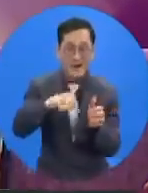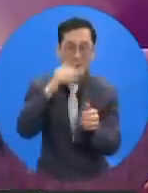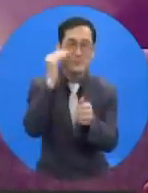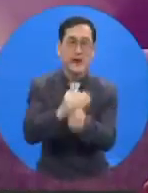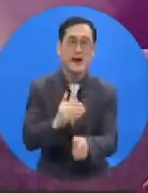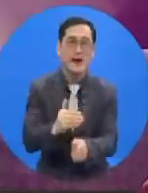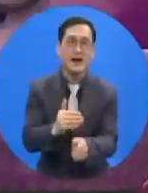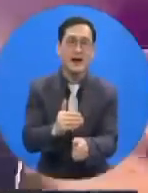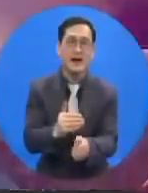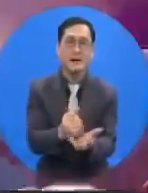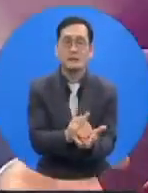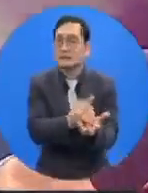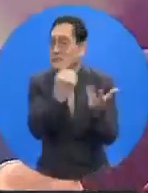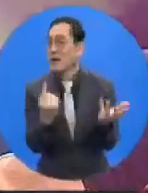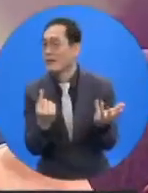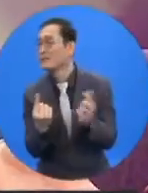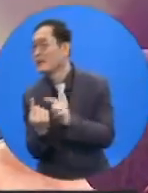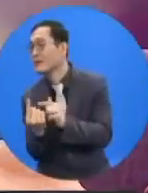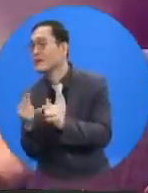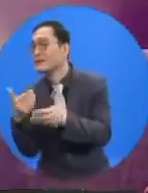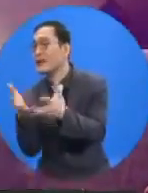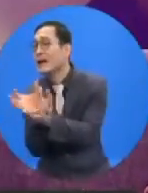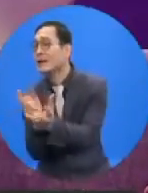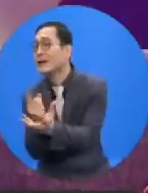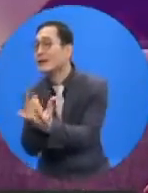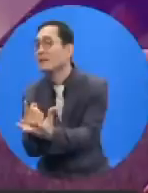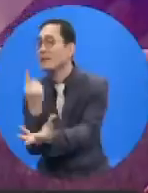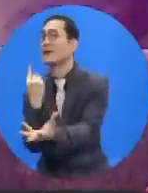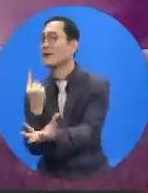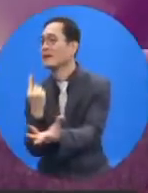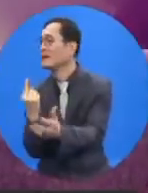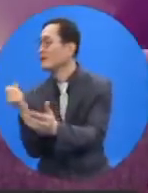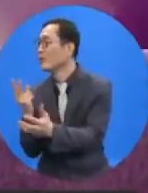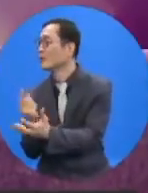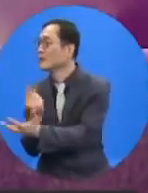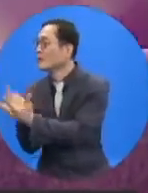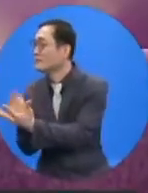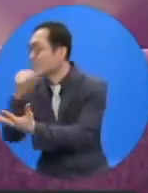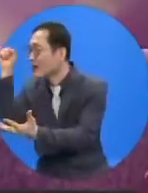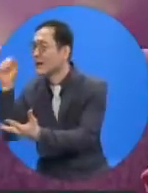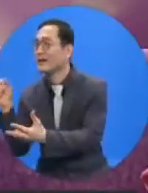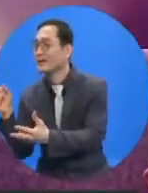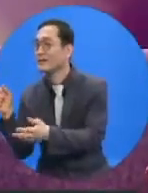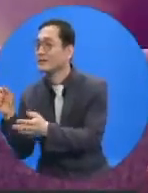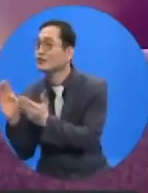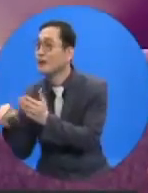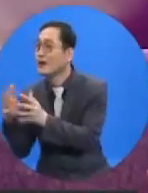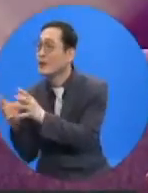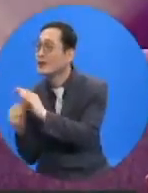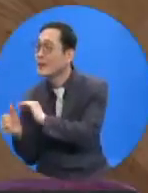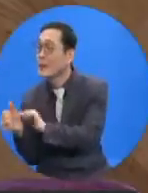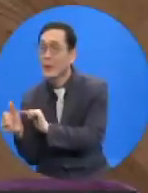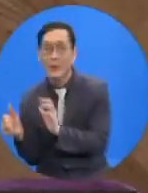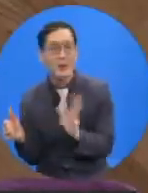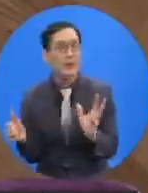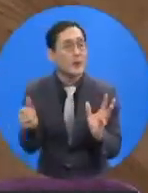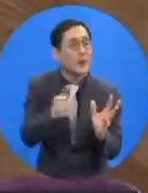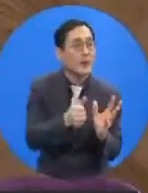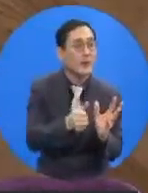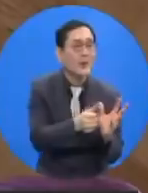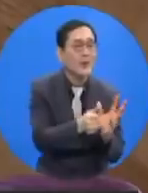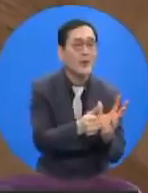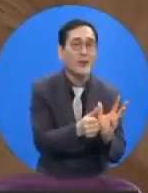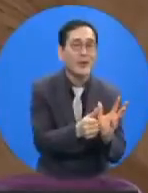또 컷오프가 돼서 세 번째 당을 바꾼 건데 왜 통합당 행사에 옵니까? 부적절한 이거 스토킹 아닙니까? 스토킹 맞죠. 예. 그런데